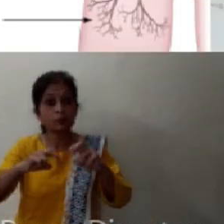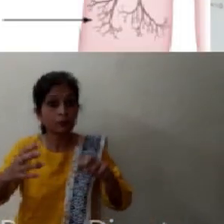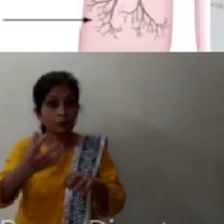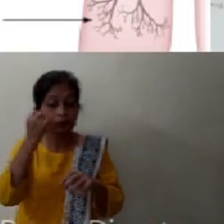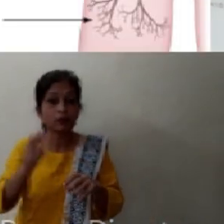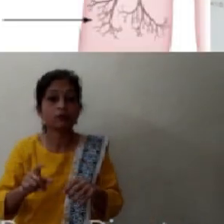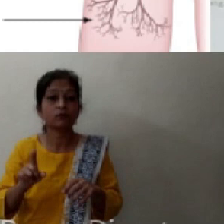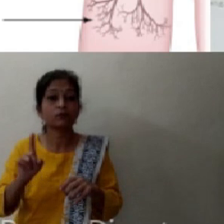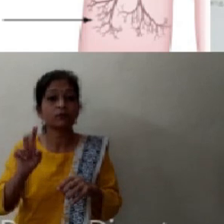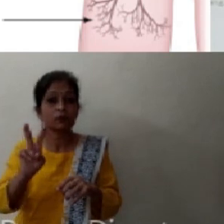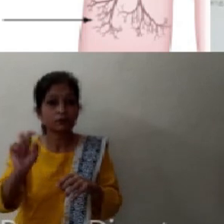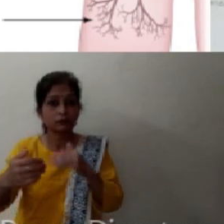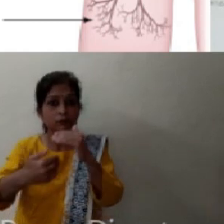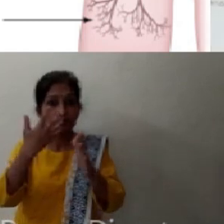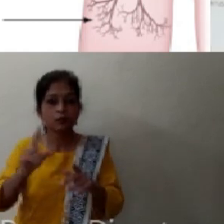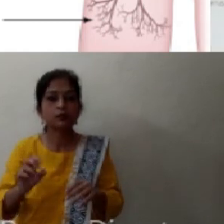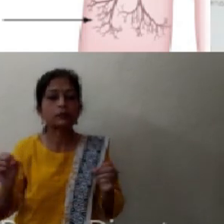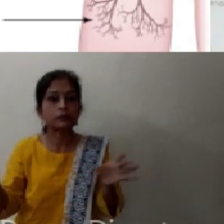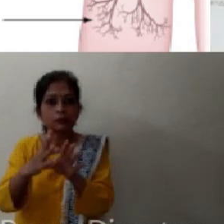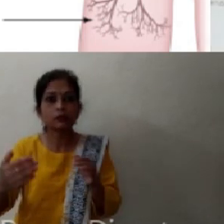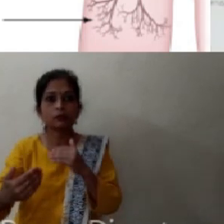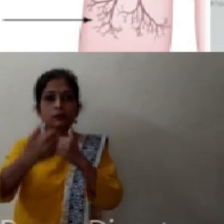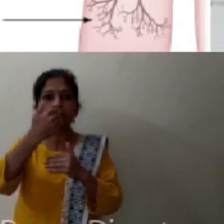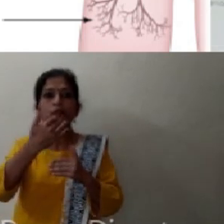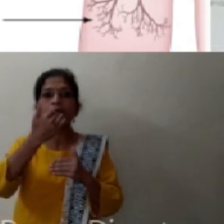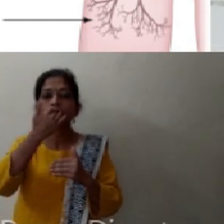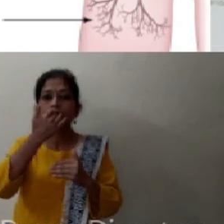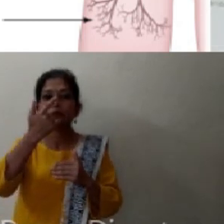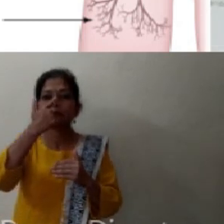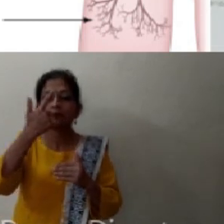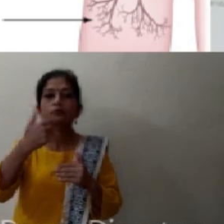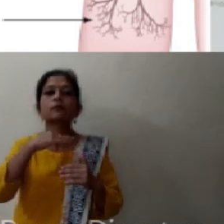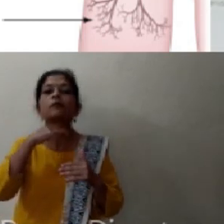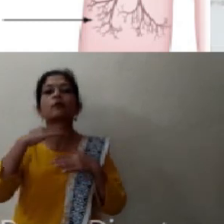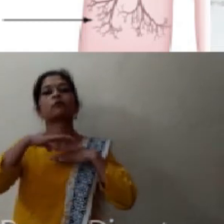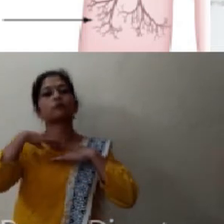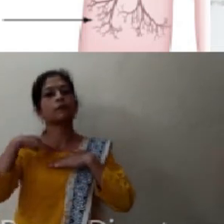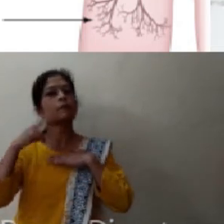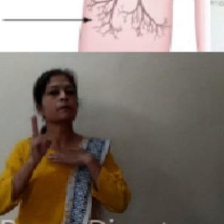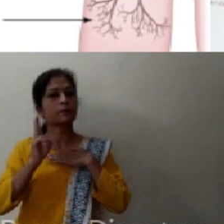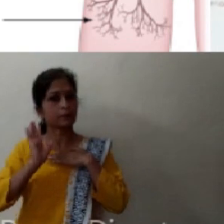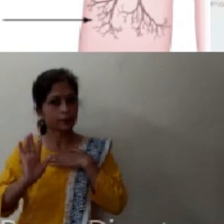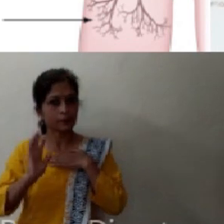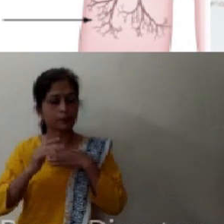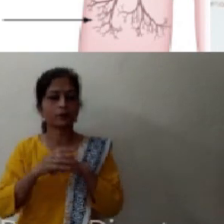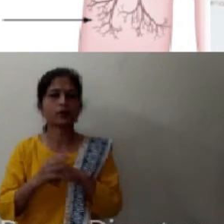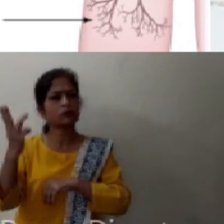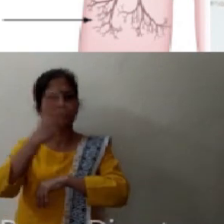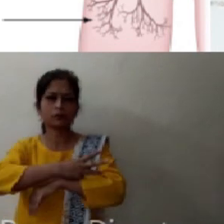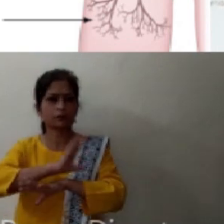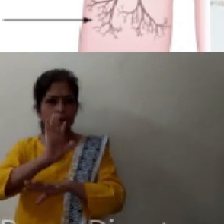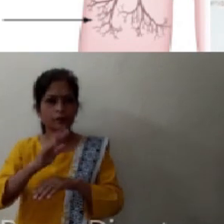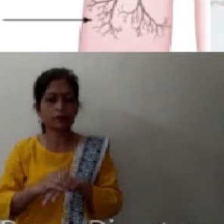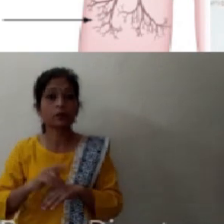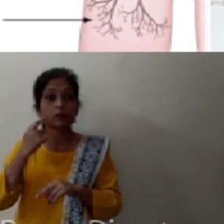अपर रेस्पिरेटरी ट्रैक्ट तक ही रहता है, मुंह नाक और अपर रेस्पिरेटरी ट्रैक्ट तक 3 दिन तक रहता है। तो अगर हम नियमित